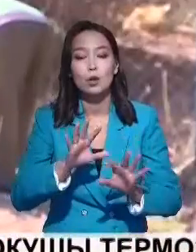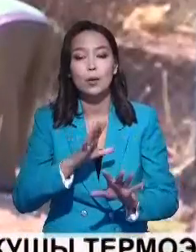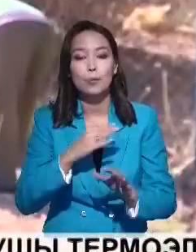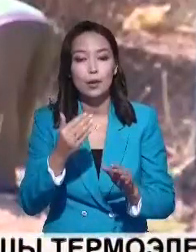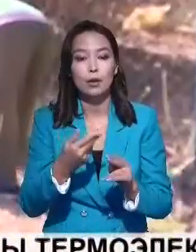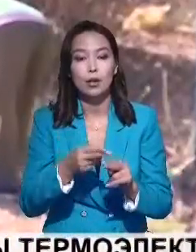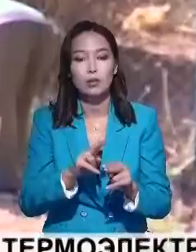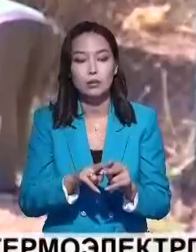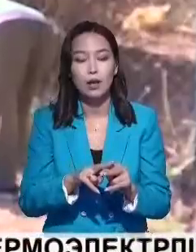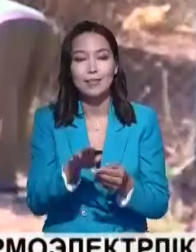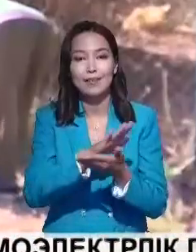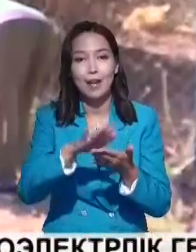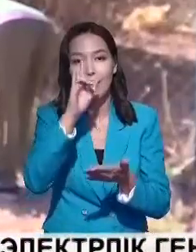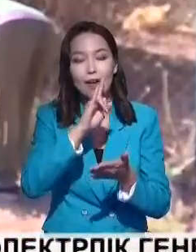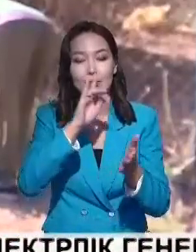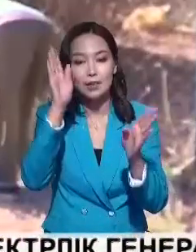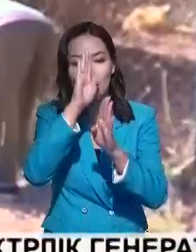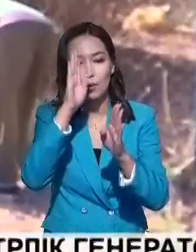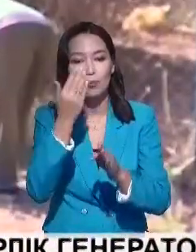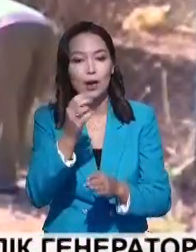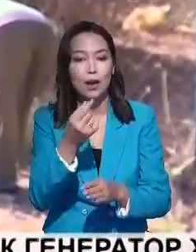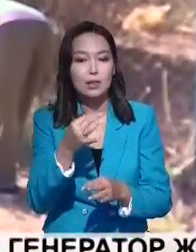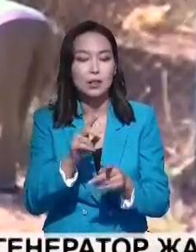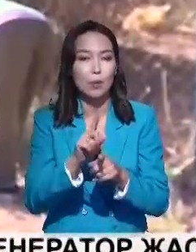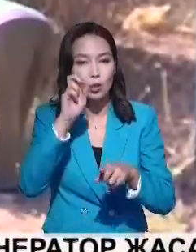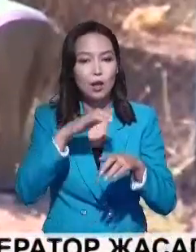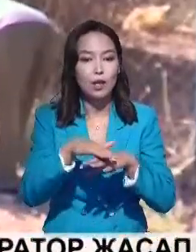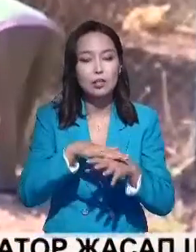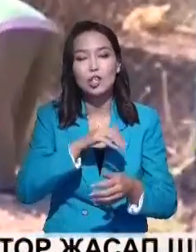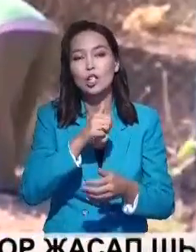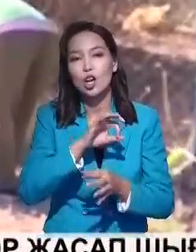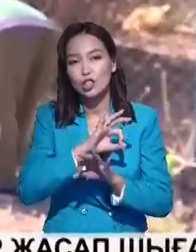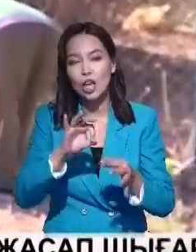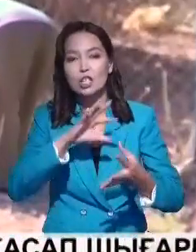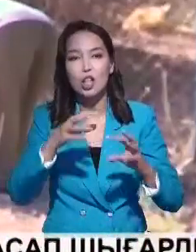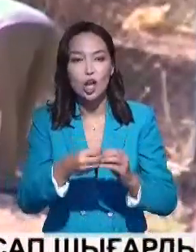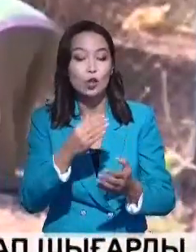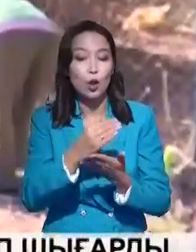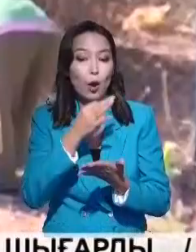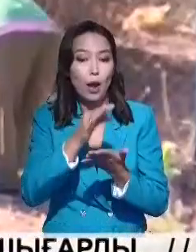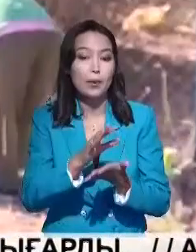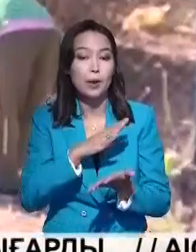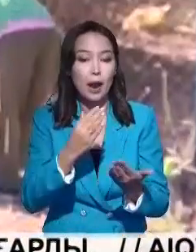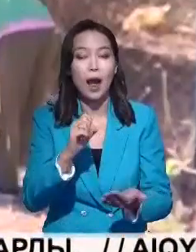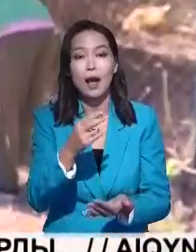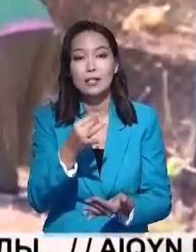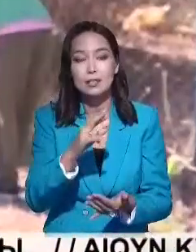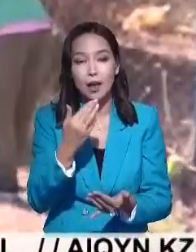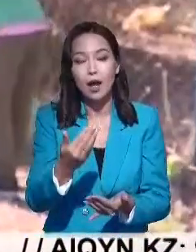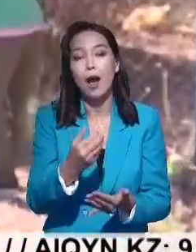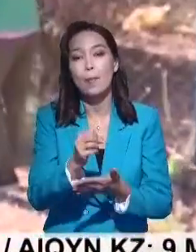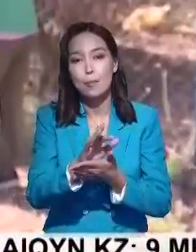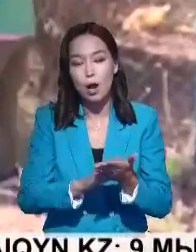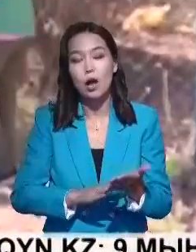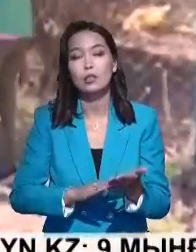қыркүйектегі Таза Қазақстан экологиялық акциясы еліміз бойынша жақсы нәтижелер берген атап өтті, және де осы акцияға әрі қарай